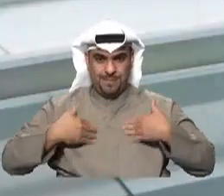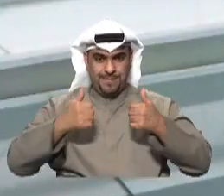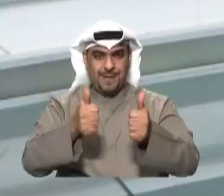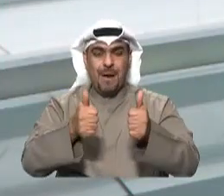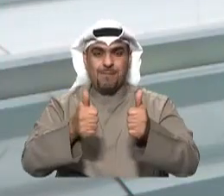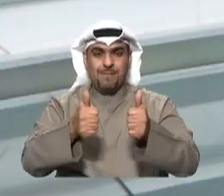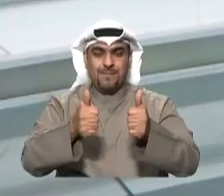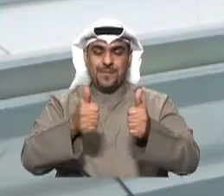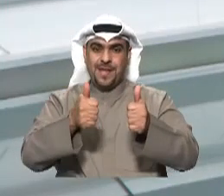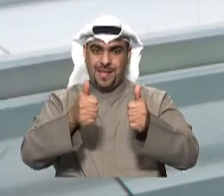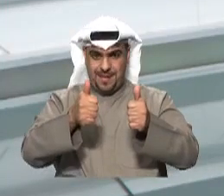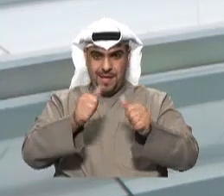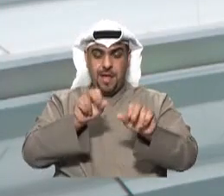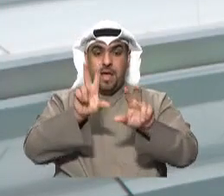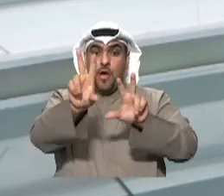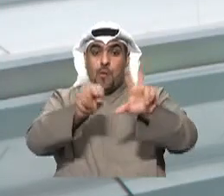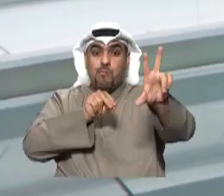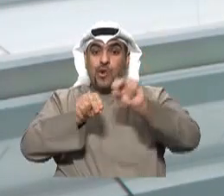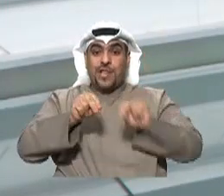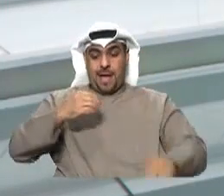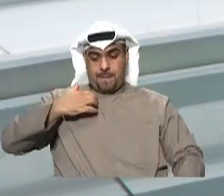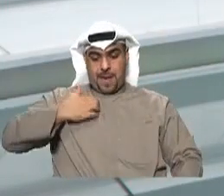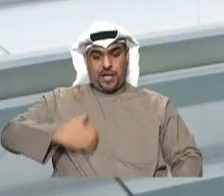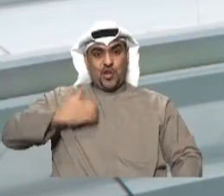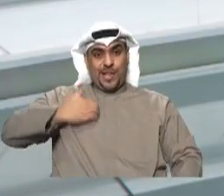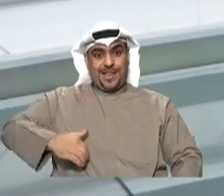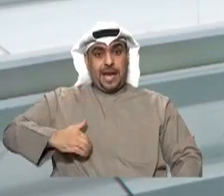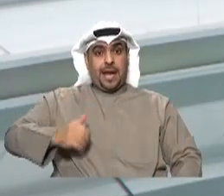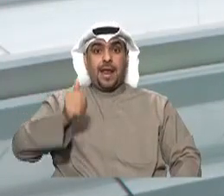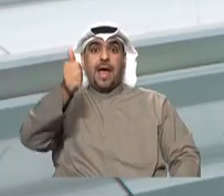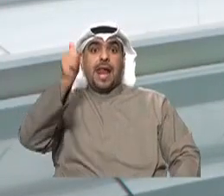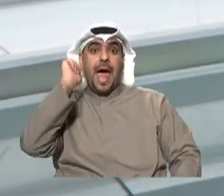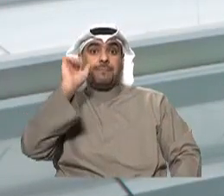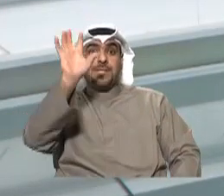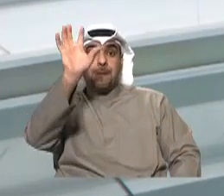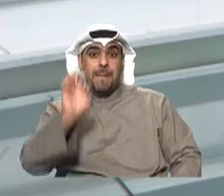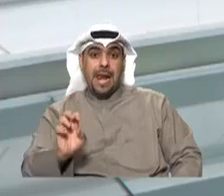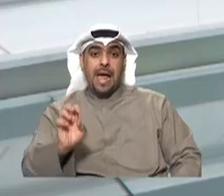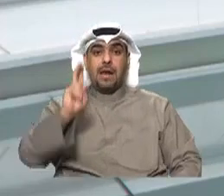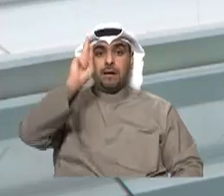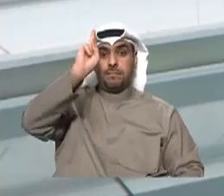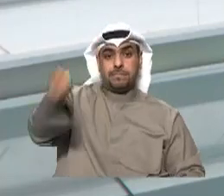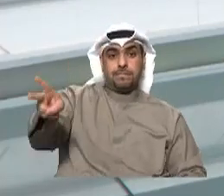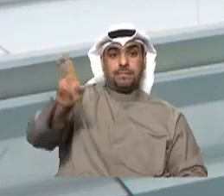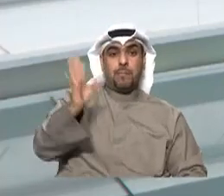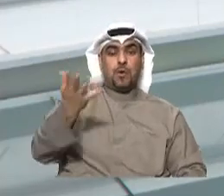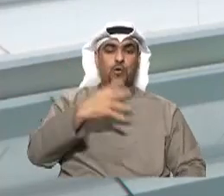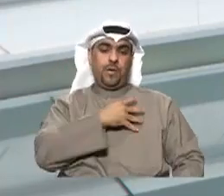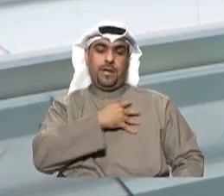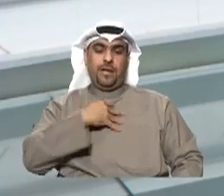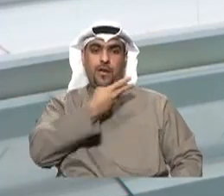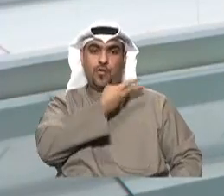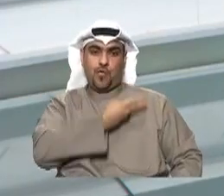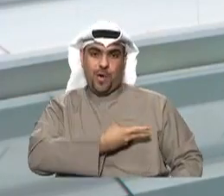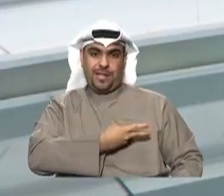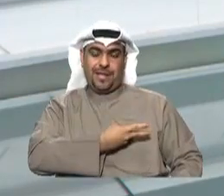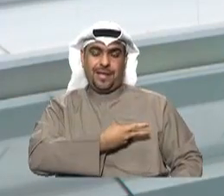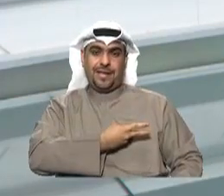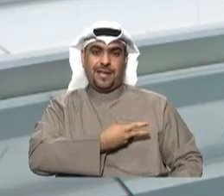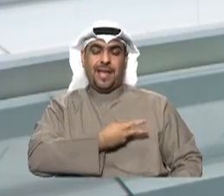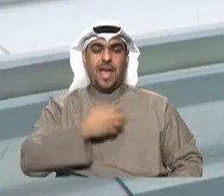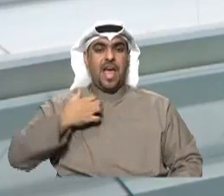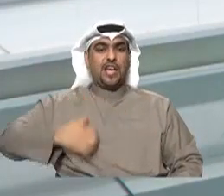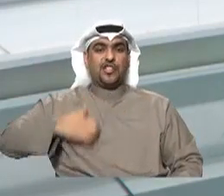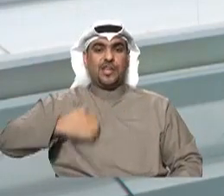تأهل منتخب الأرجنتين إلى نهائي كأس العالم بعد الفوز على كرواتيا بثلاثية نظيفة في نصف النهائي، وافتتح ميسي